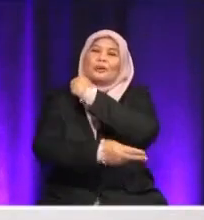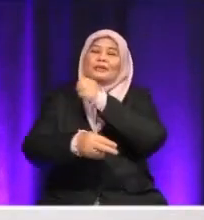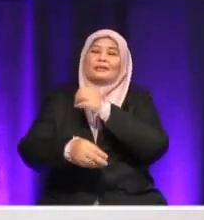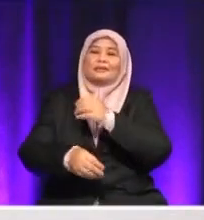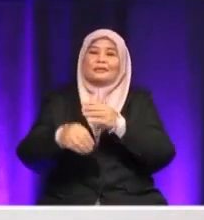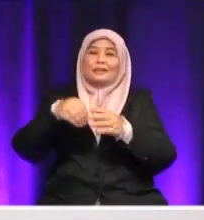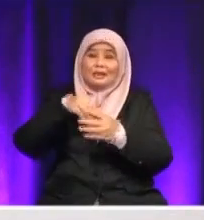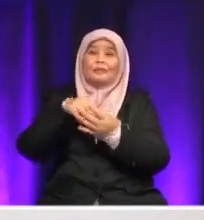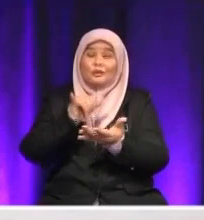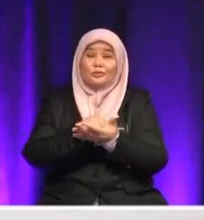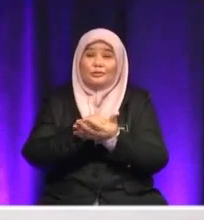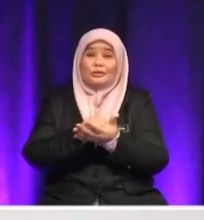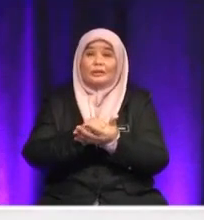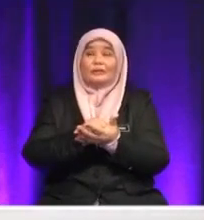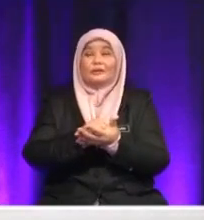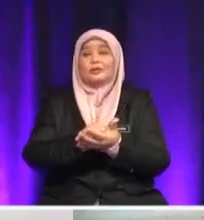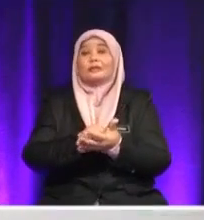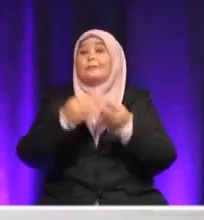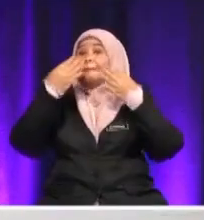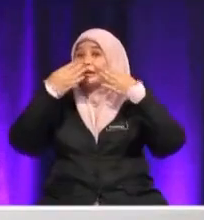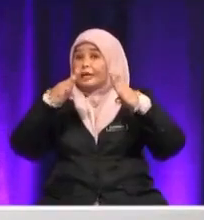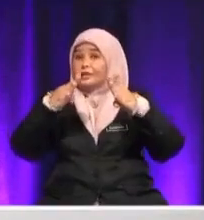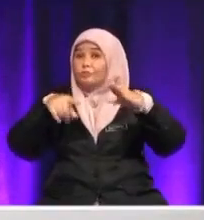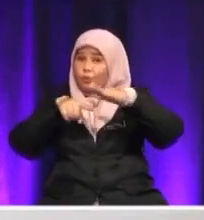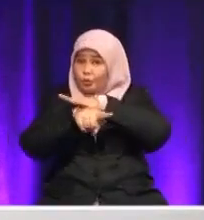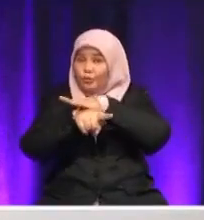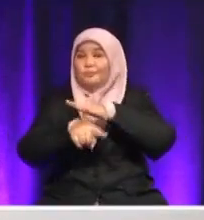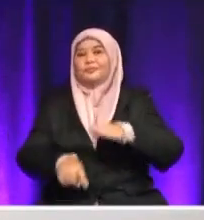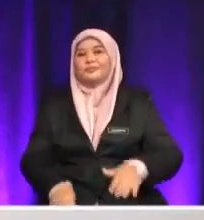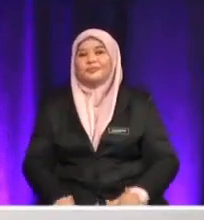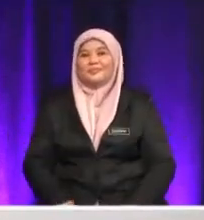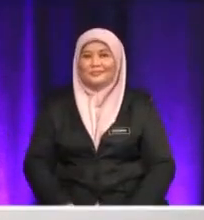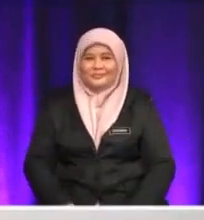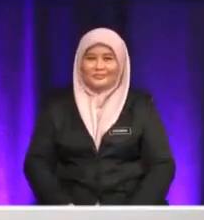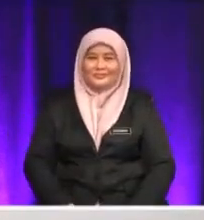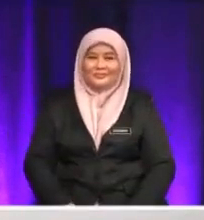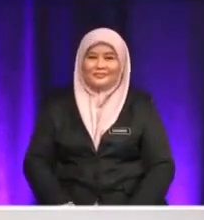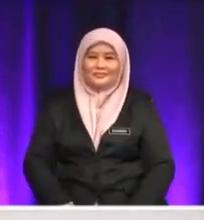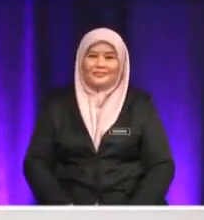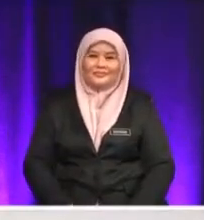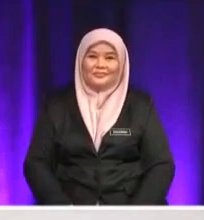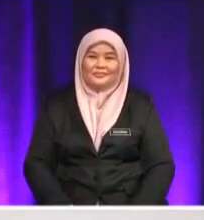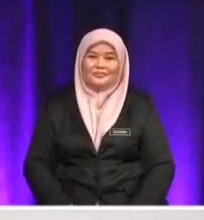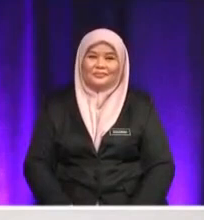tu hakim? Okey, iaitu dibalas bunuh ustaz. Okey, betul? Okey, dibalas bunuh.